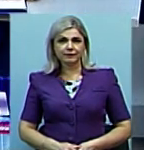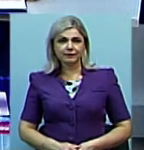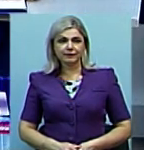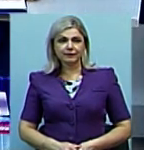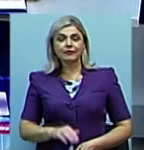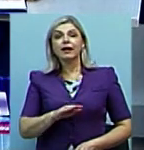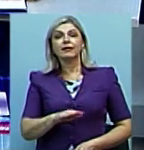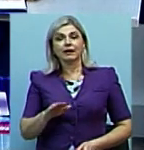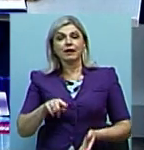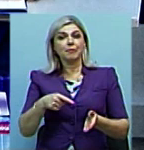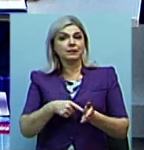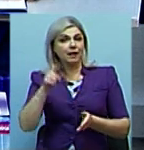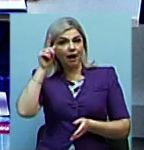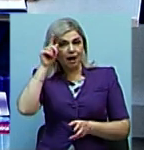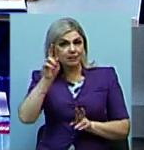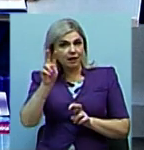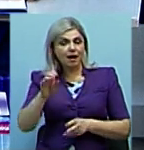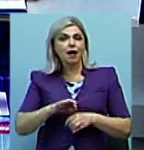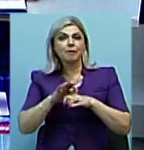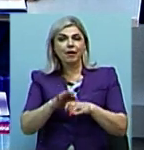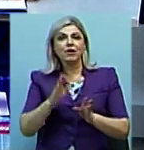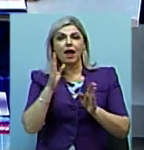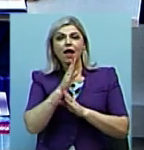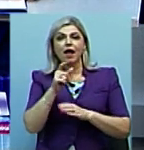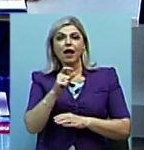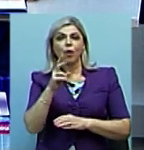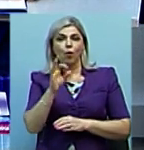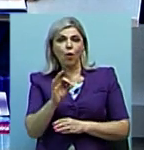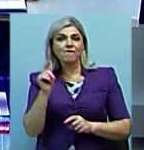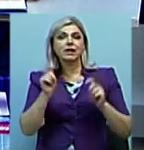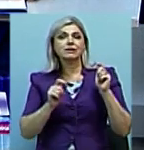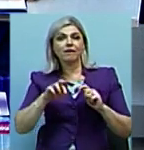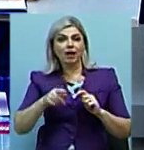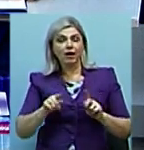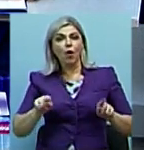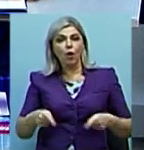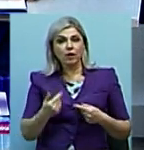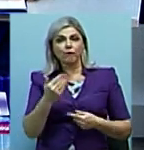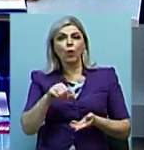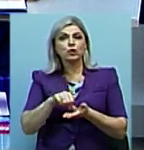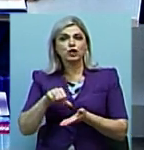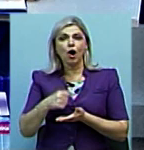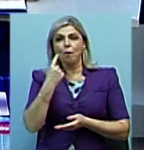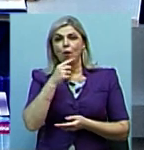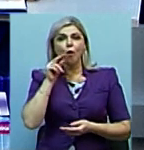У дитячому містечку Казка відбувся екофестиваль. Організували його учасники мовного